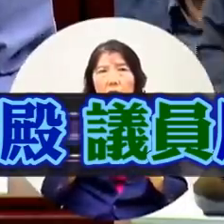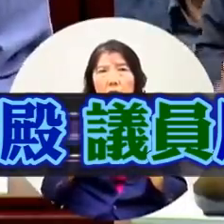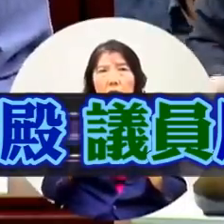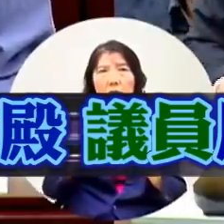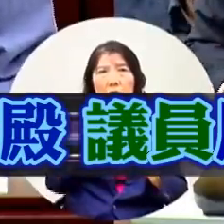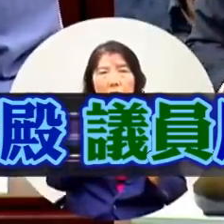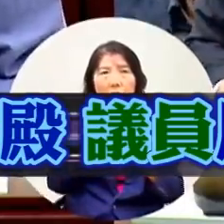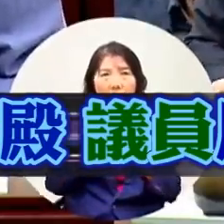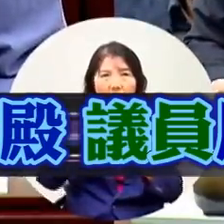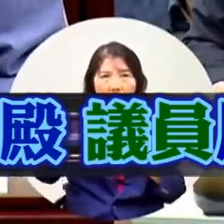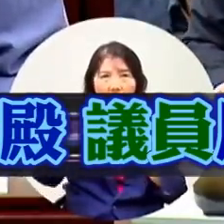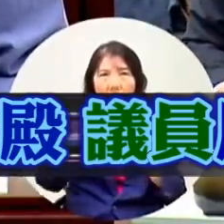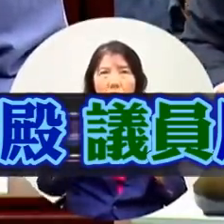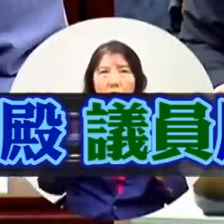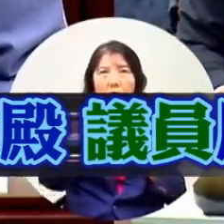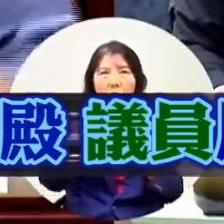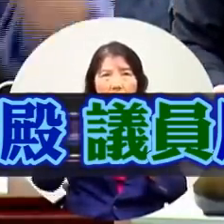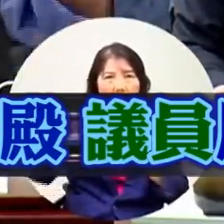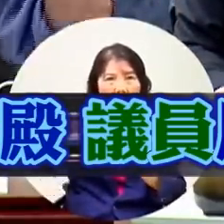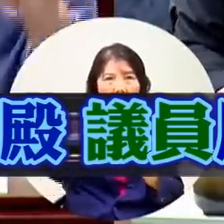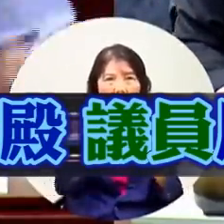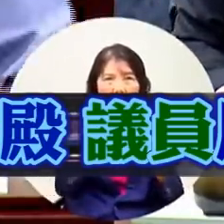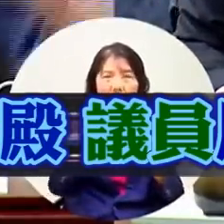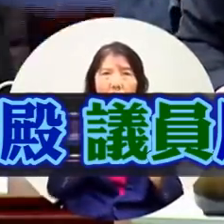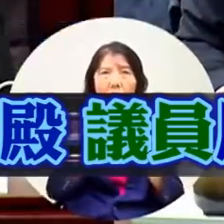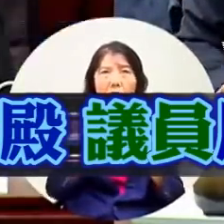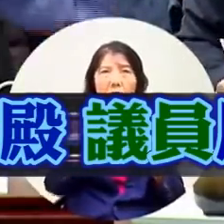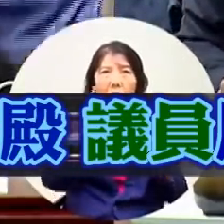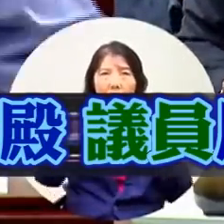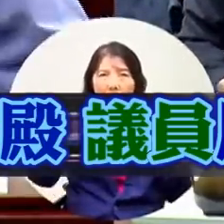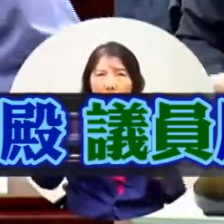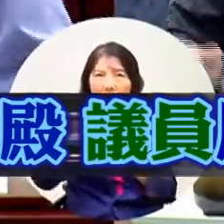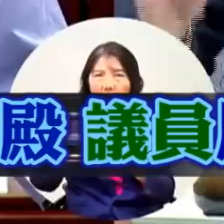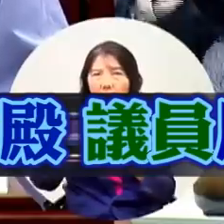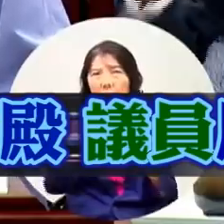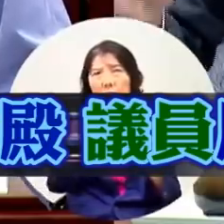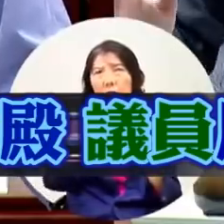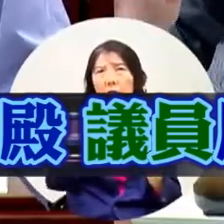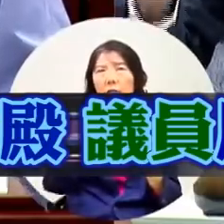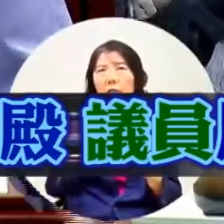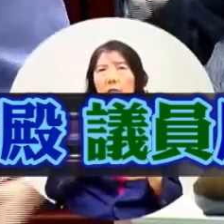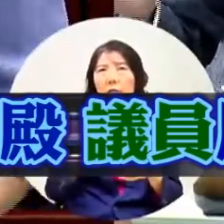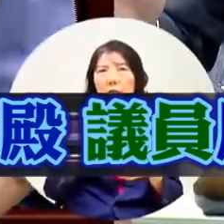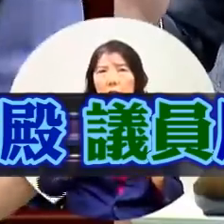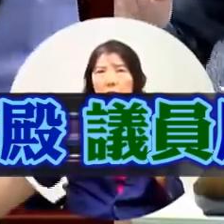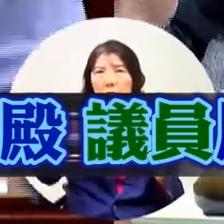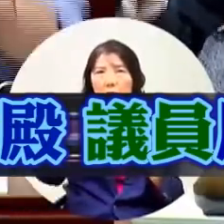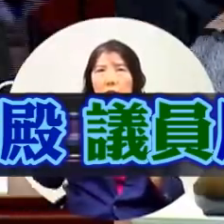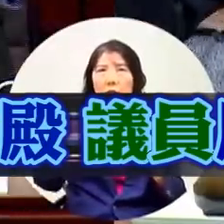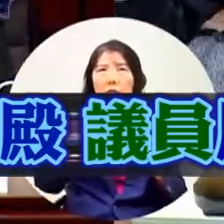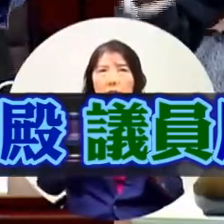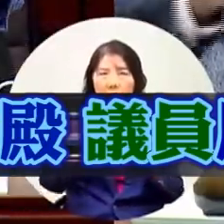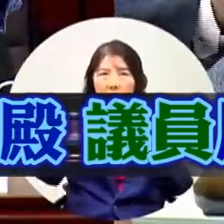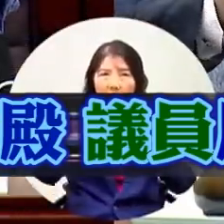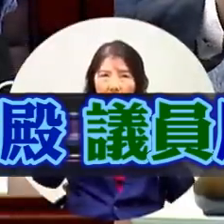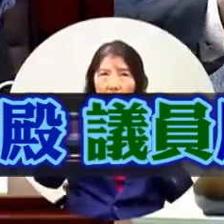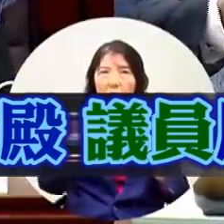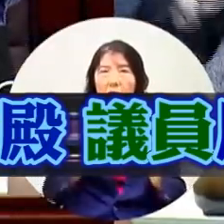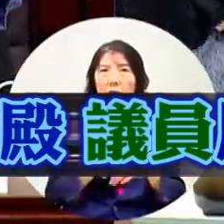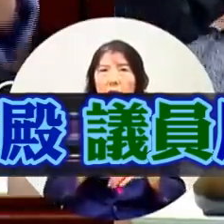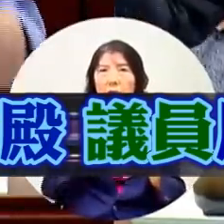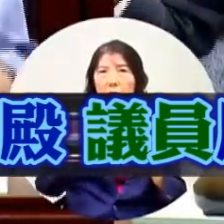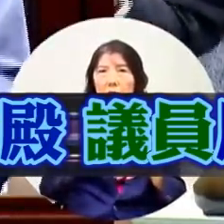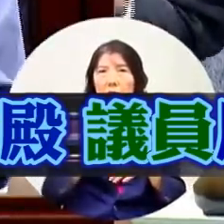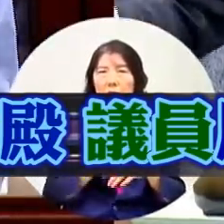啊，税收没有增加，没有办法解决高雄负债，你为什么不换另外一点来思考 呢？你没有直接回答问题，因为 我有直接回答 这些